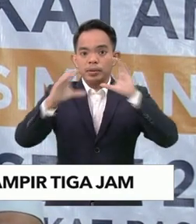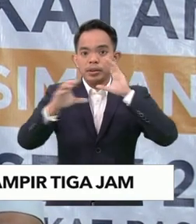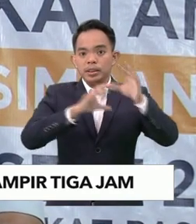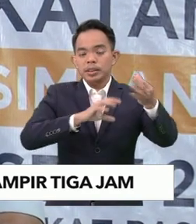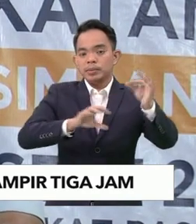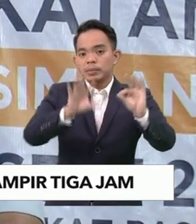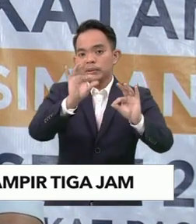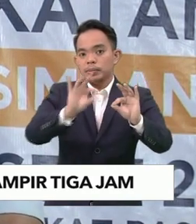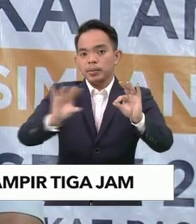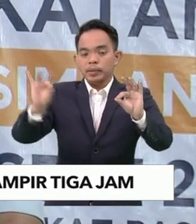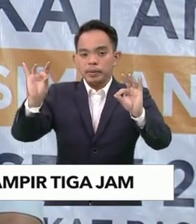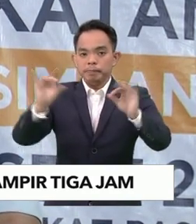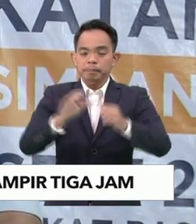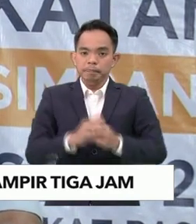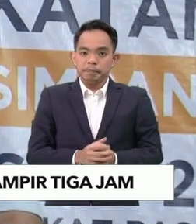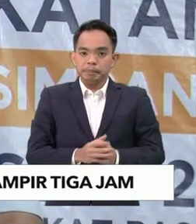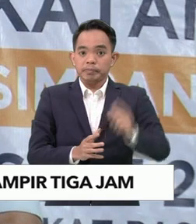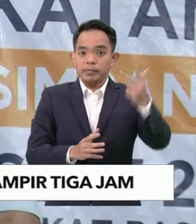1998